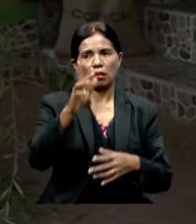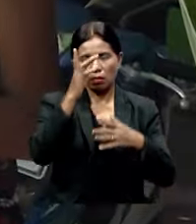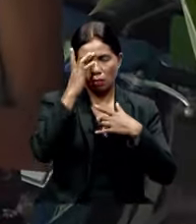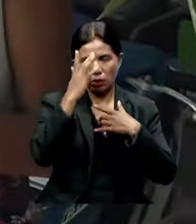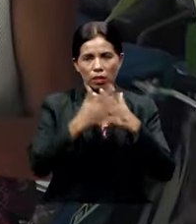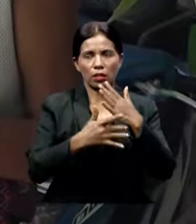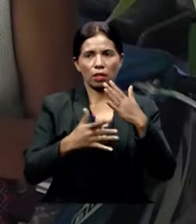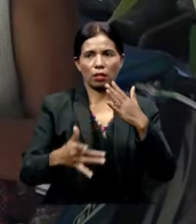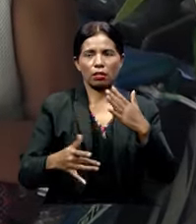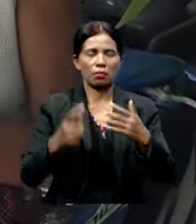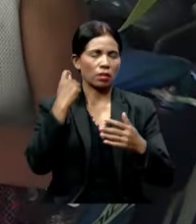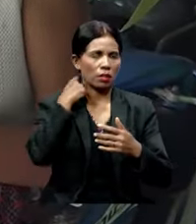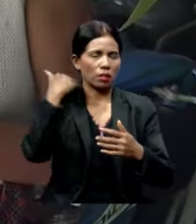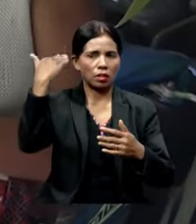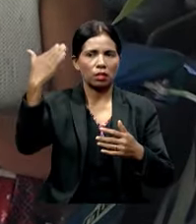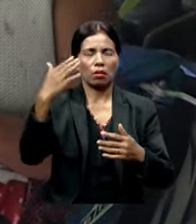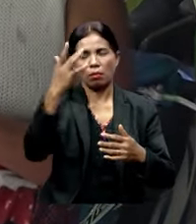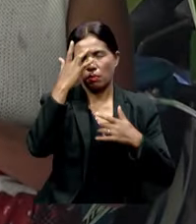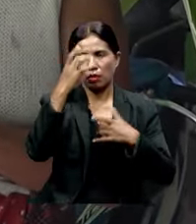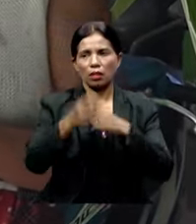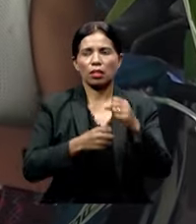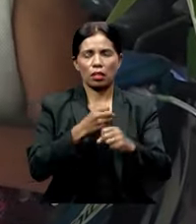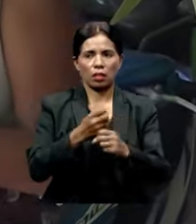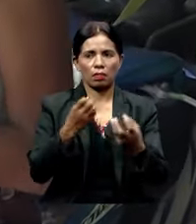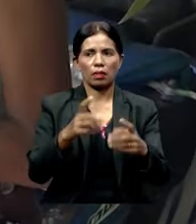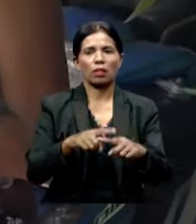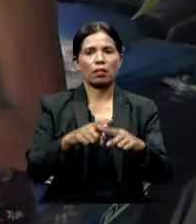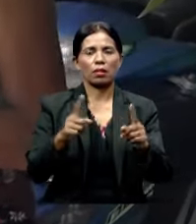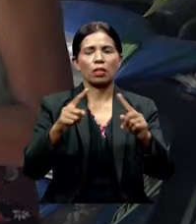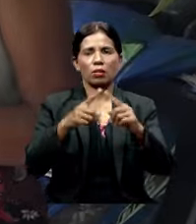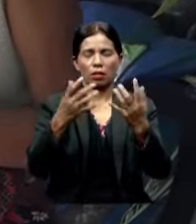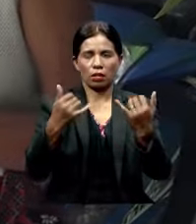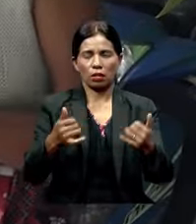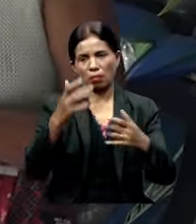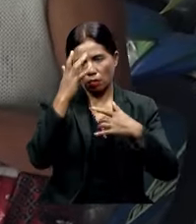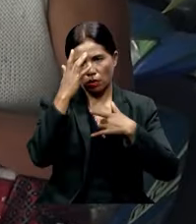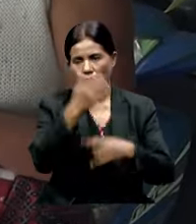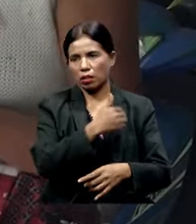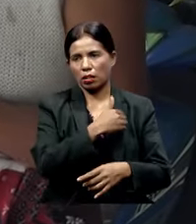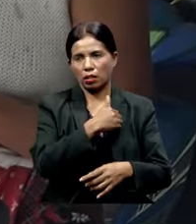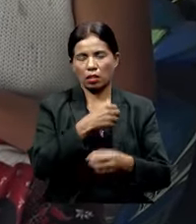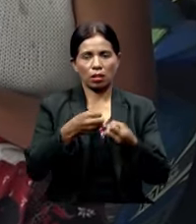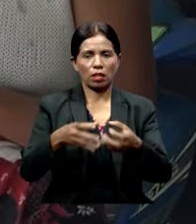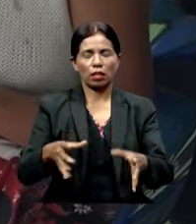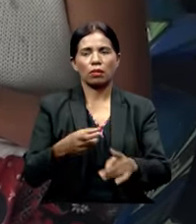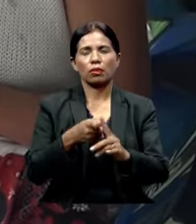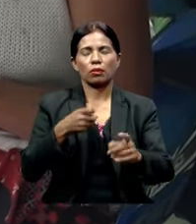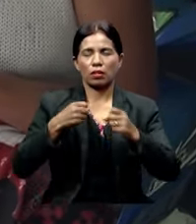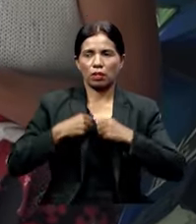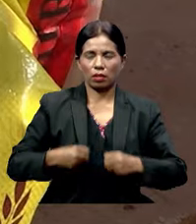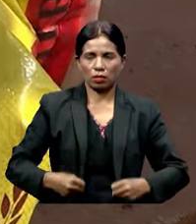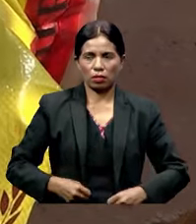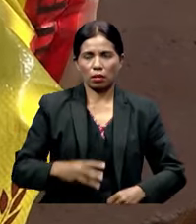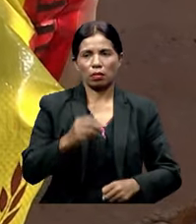Ranmidar, hipertensão moras rins tinam barakona mai be tohin loron moras ne sedau klakon usinya isen. Maria do